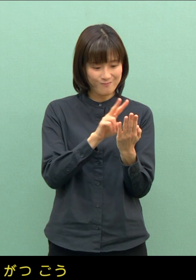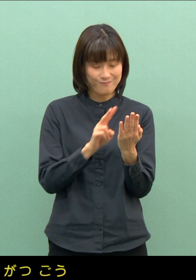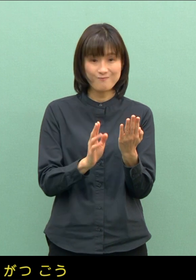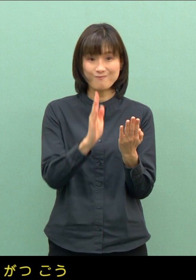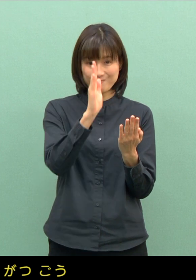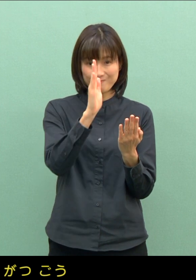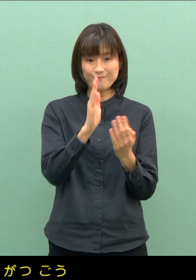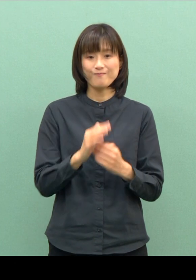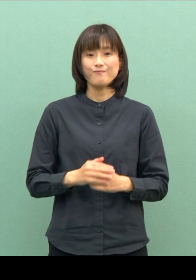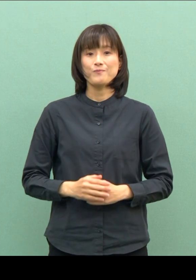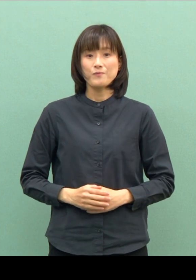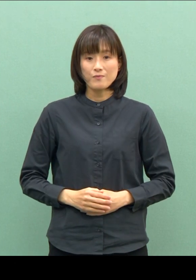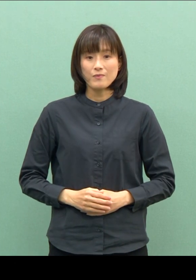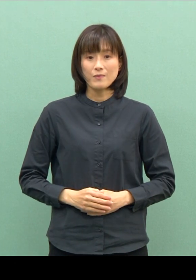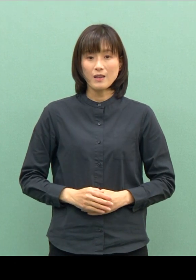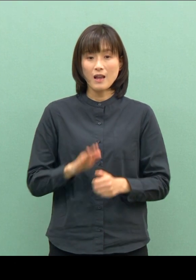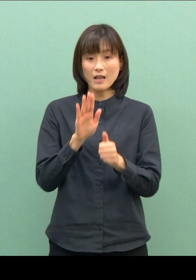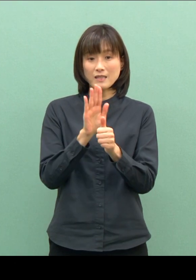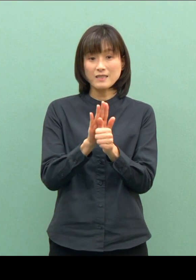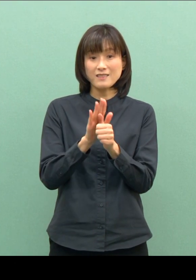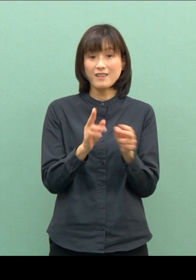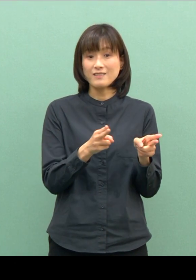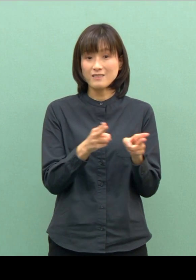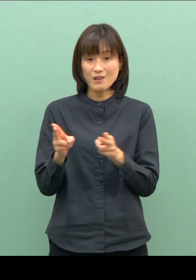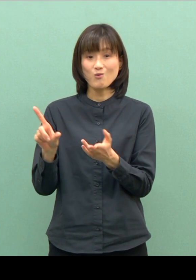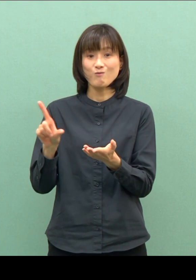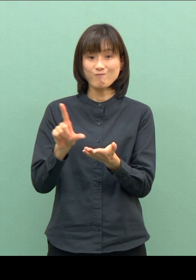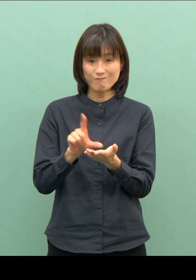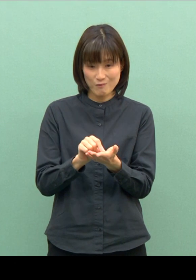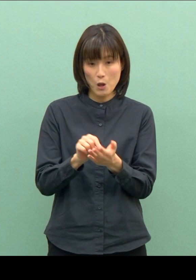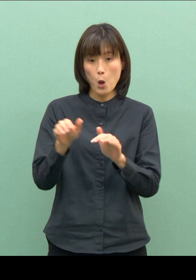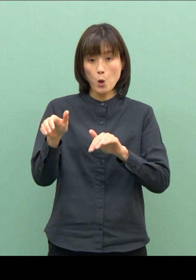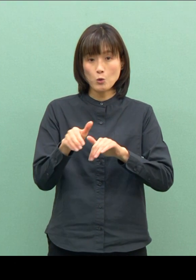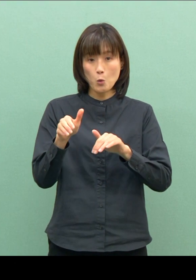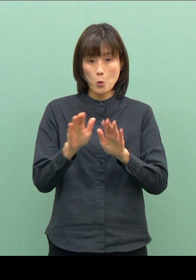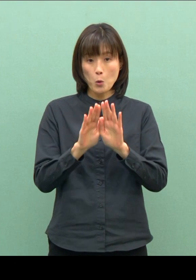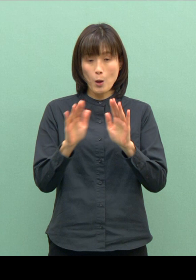ひご覧ください。 県の支援制度を利用して農業を